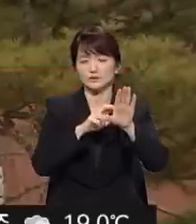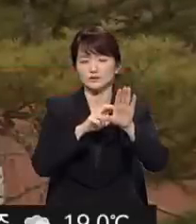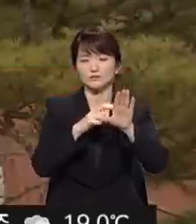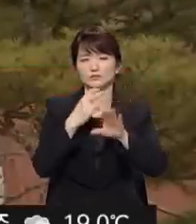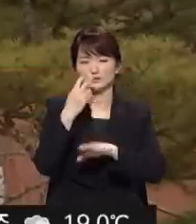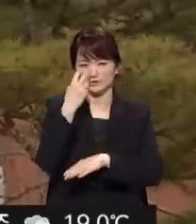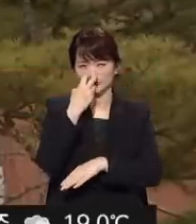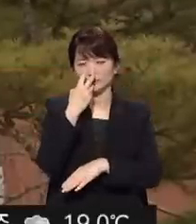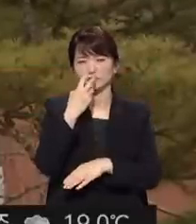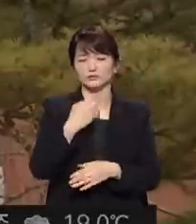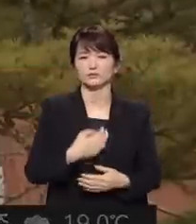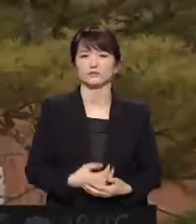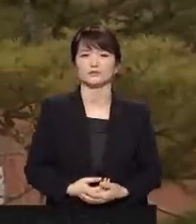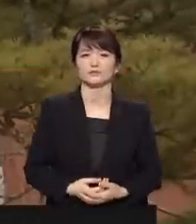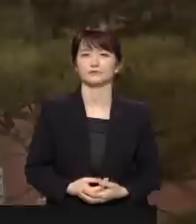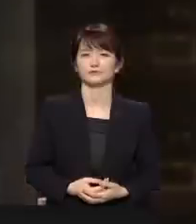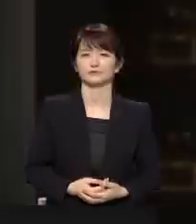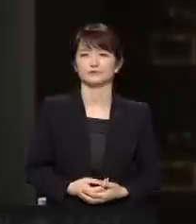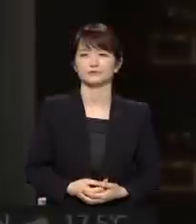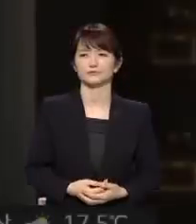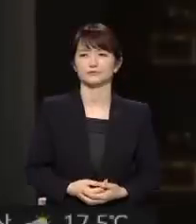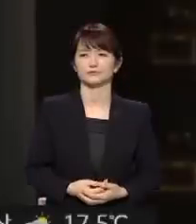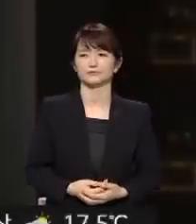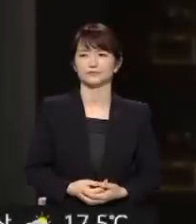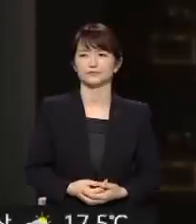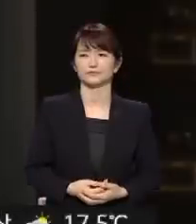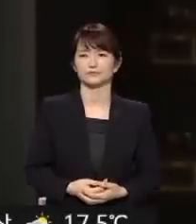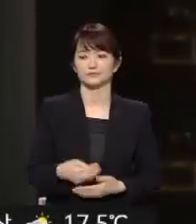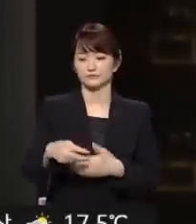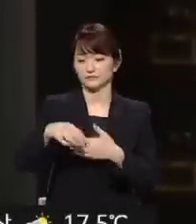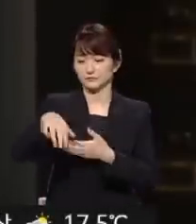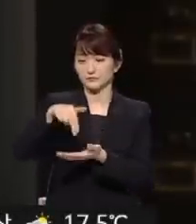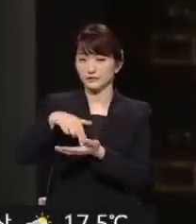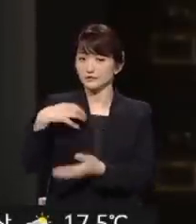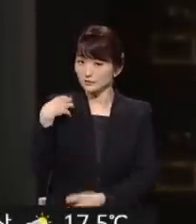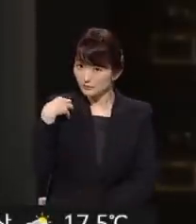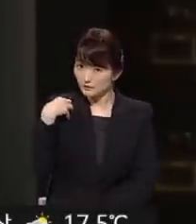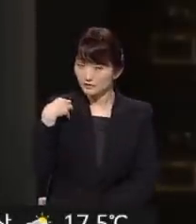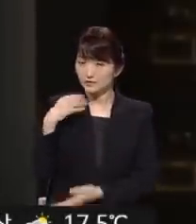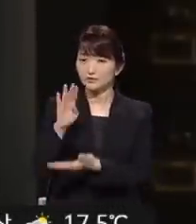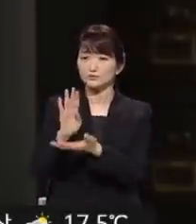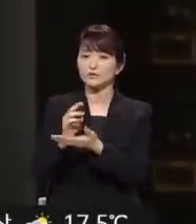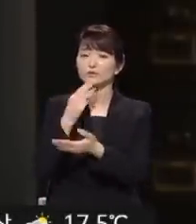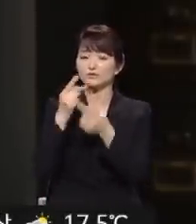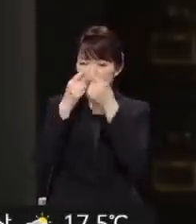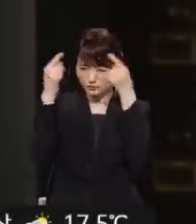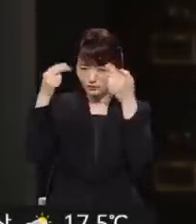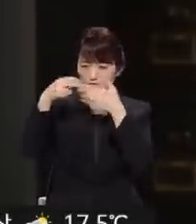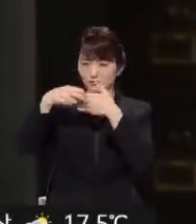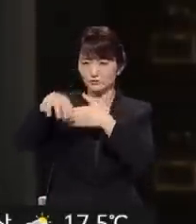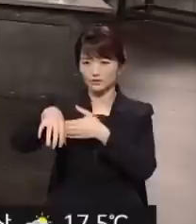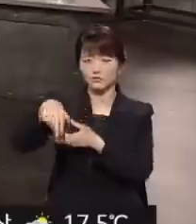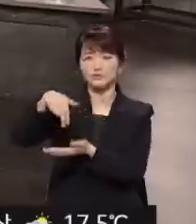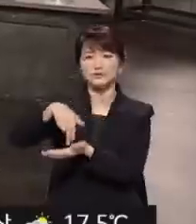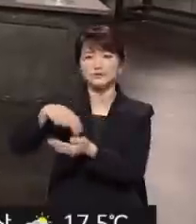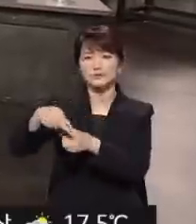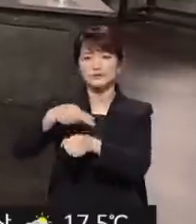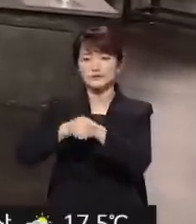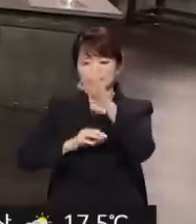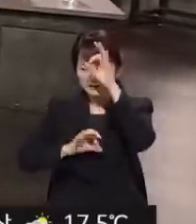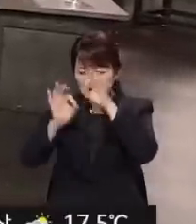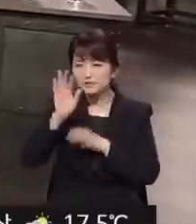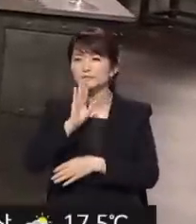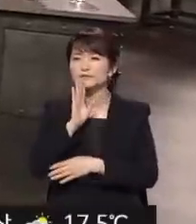상황입니다. 자, 뭐가 됐든 책임은 지겠다는 거예요? 네, 일단 분당 서울대병원 측은요, 의사가 실수한 게